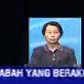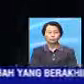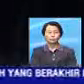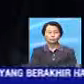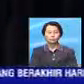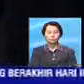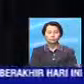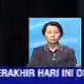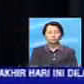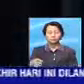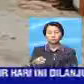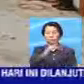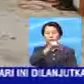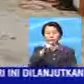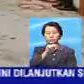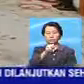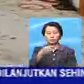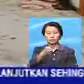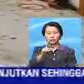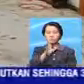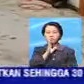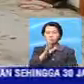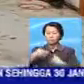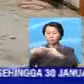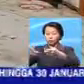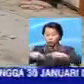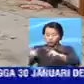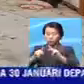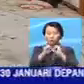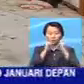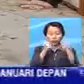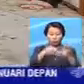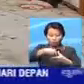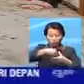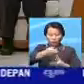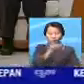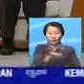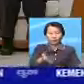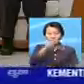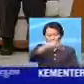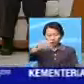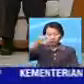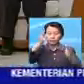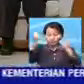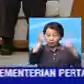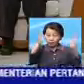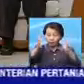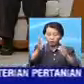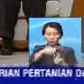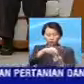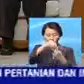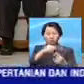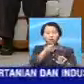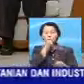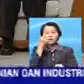dunia dat seri Dr AHM Zahid berkata Ia membuka peluang bagi Syarikat yang mengeluarkan produk halal di Malaysia terutama